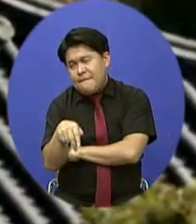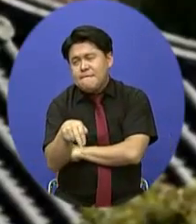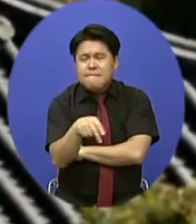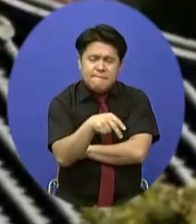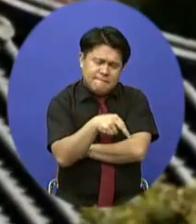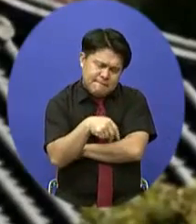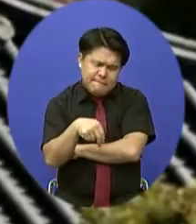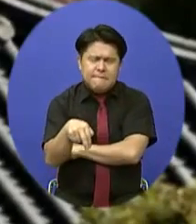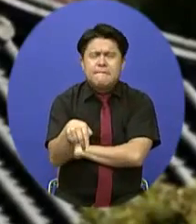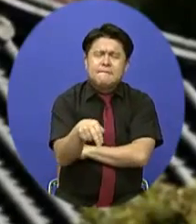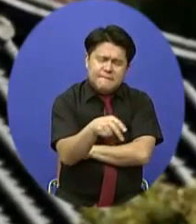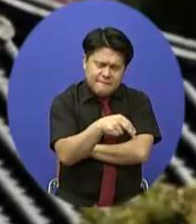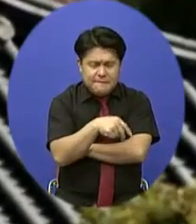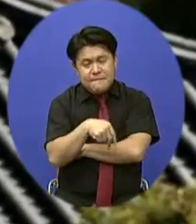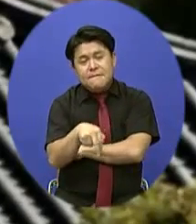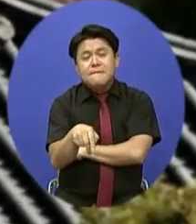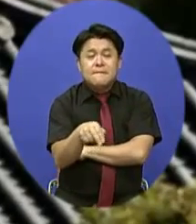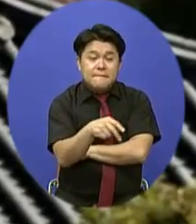산거리길